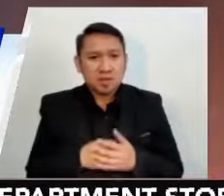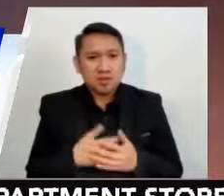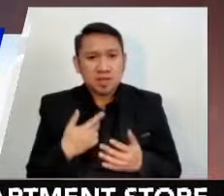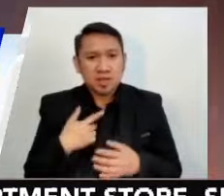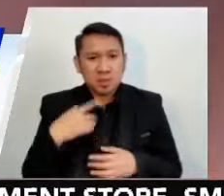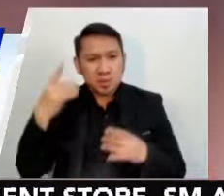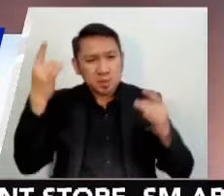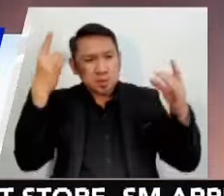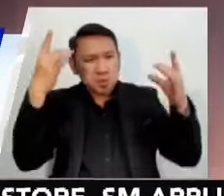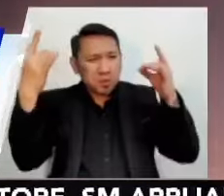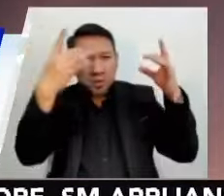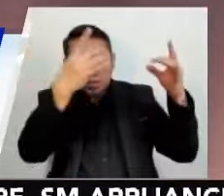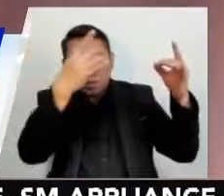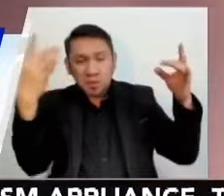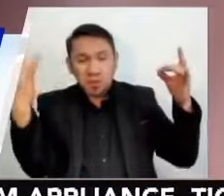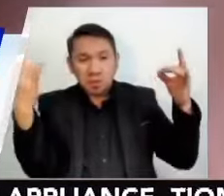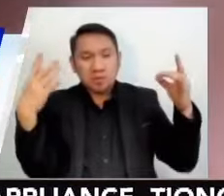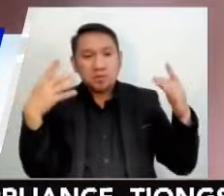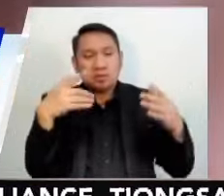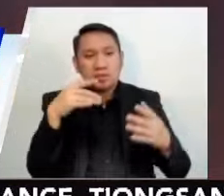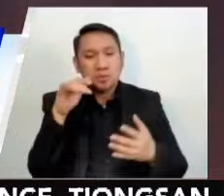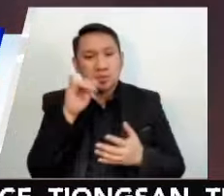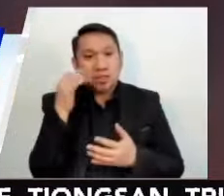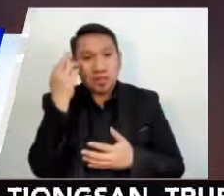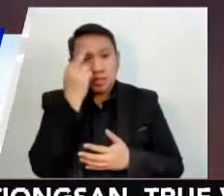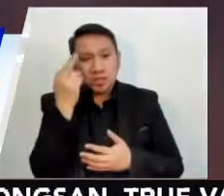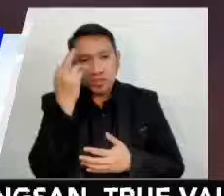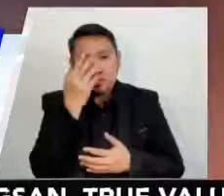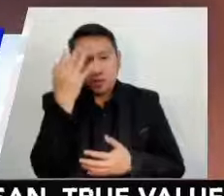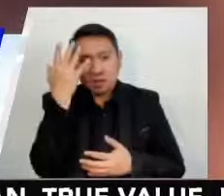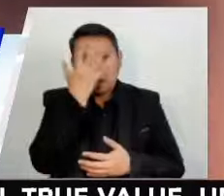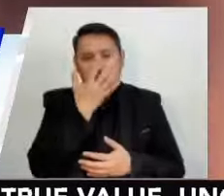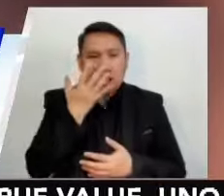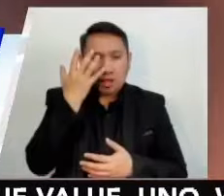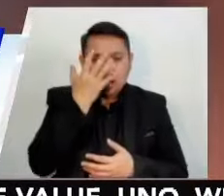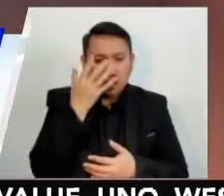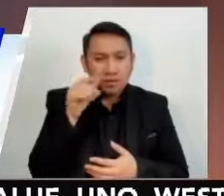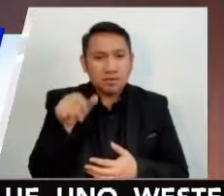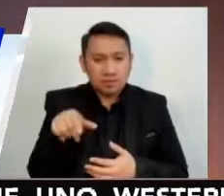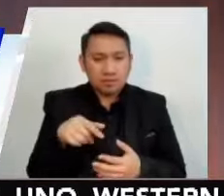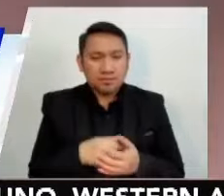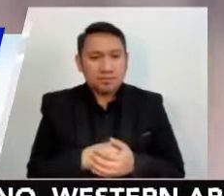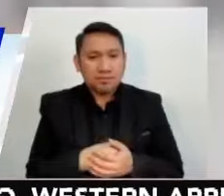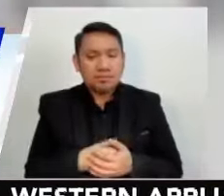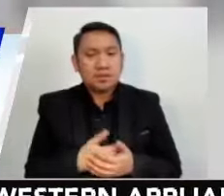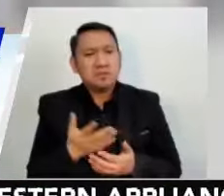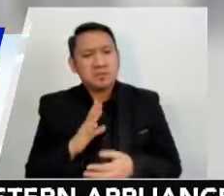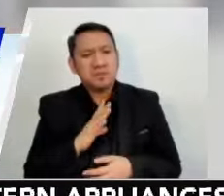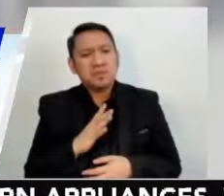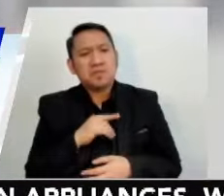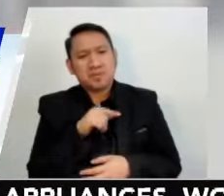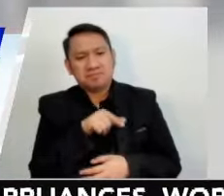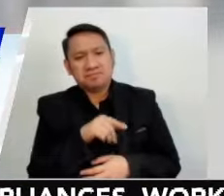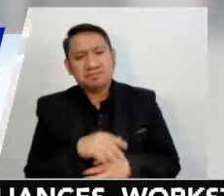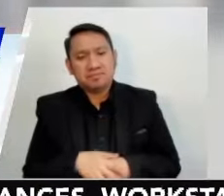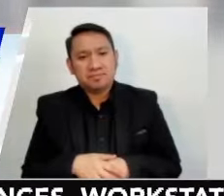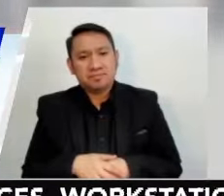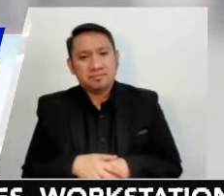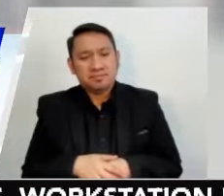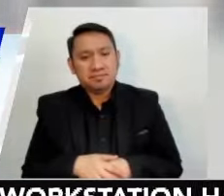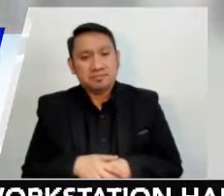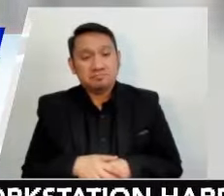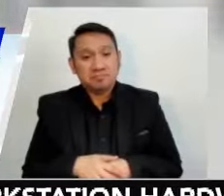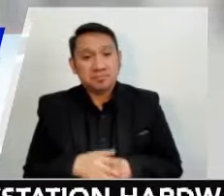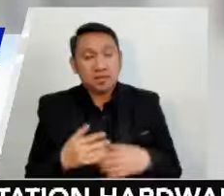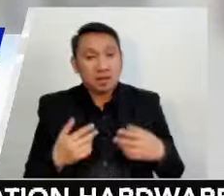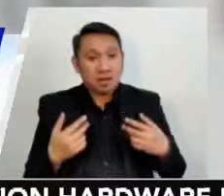sa stage kaya siya natumba. Sinabi rin ni Pepita sa kanyang tweet na okay naman si Boobay. Marami ang nag-worry dahil last year